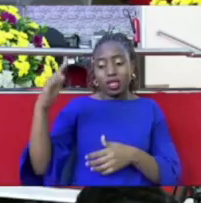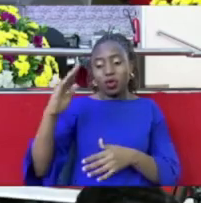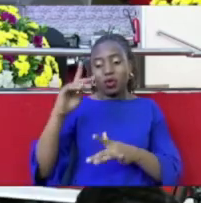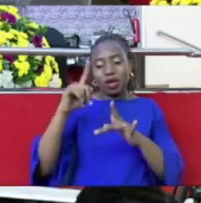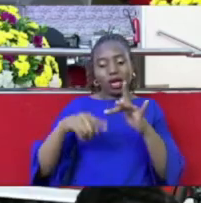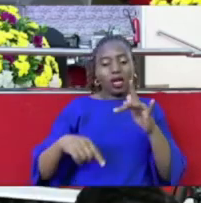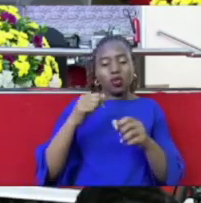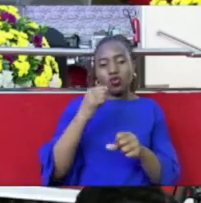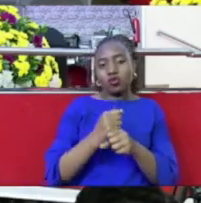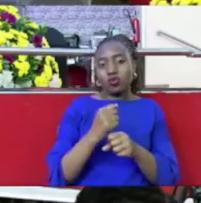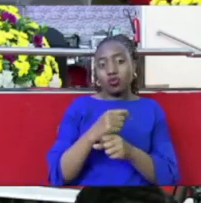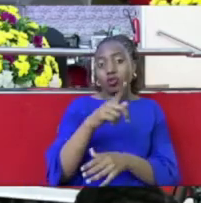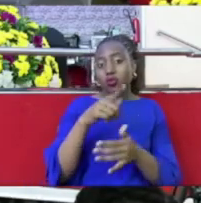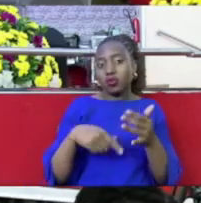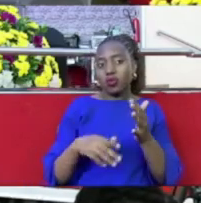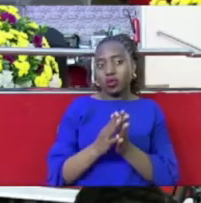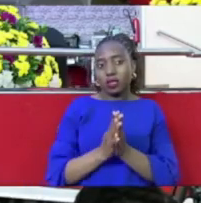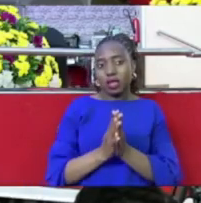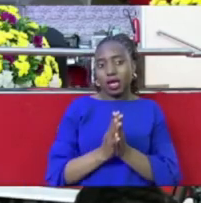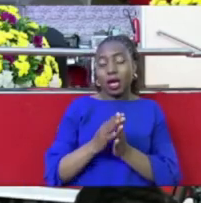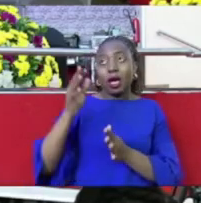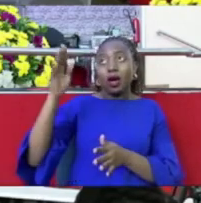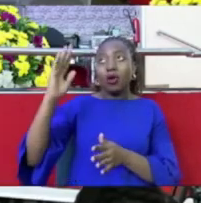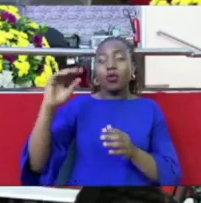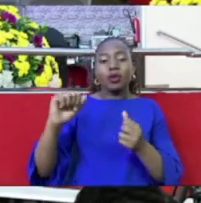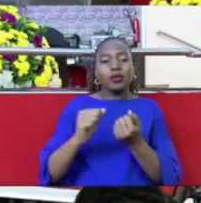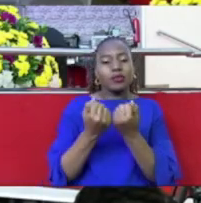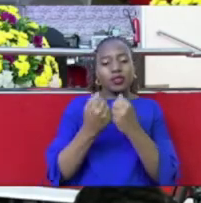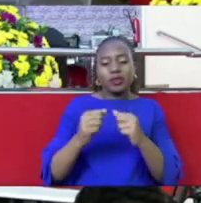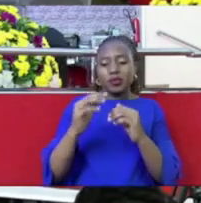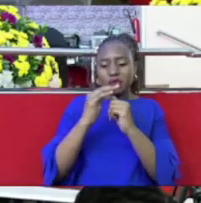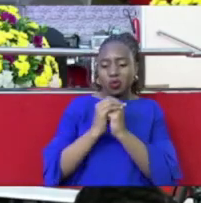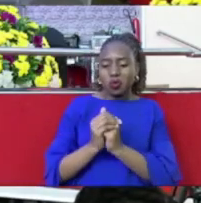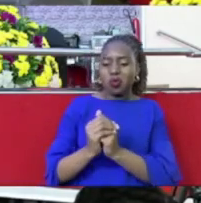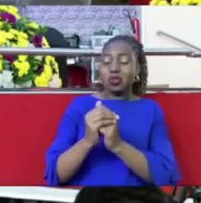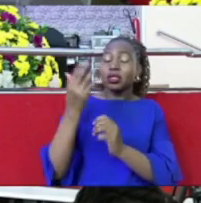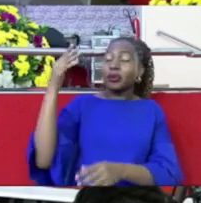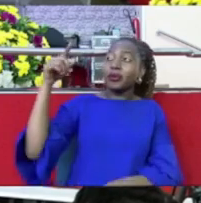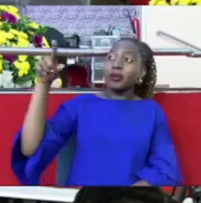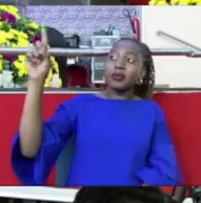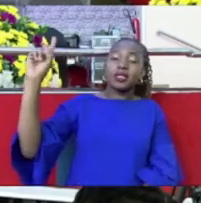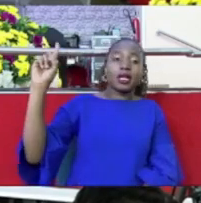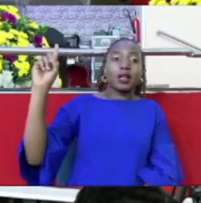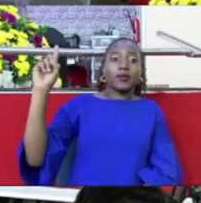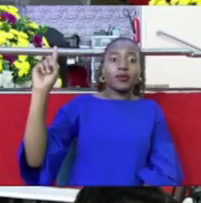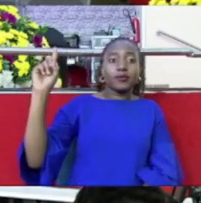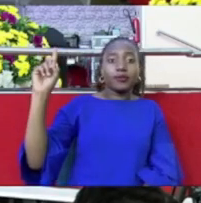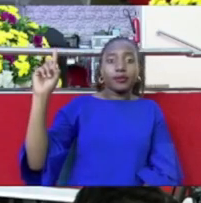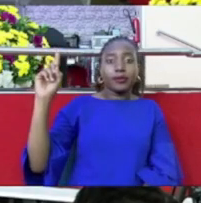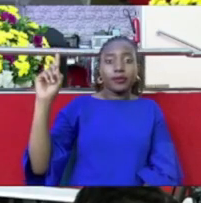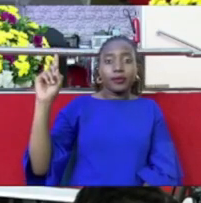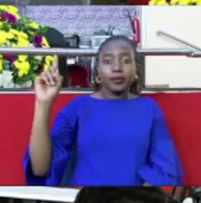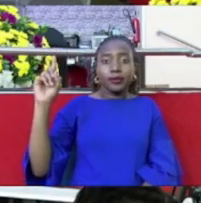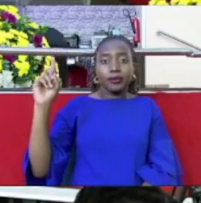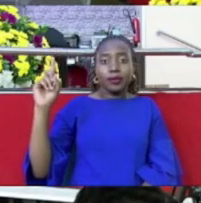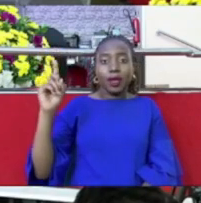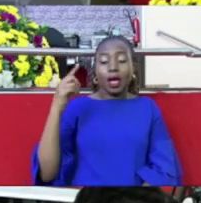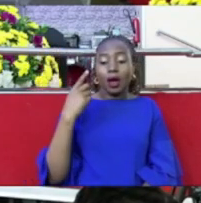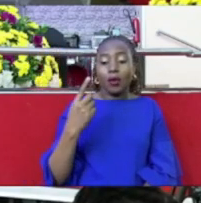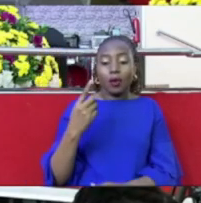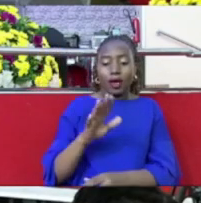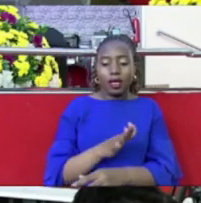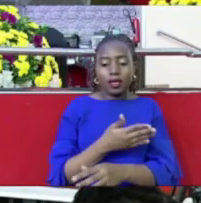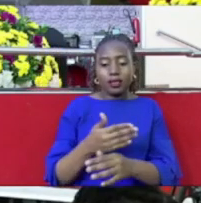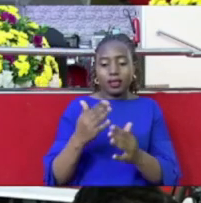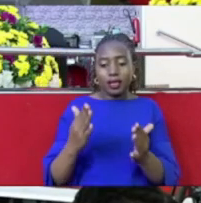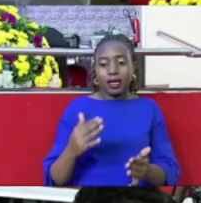akalifanya. God cannot worship himself. Hawezi akajiabudu mwenyewe. Somebody sang a song that is his greatest weakness. Mtu akaimba wimbo